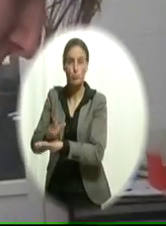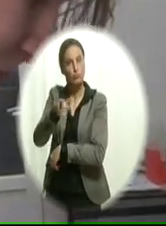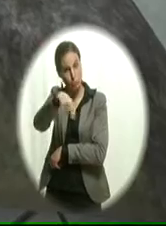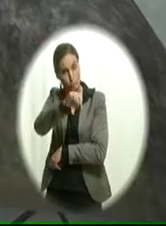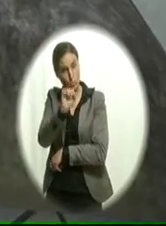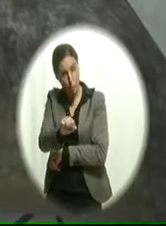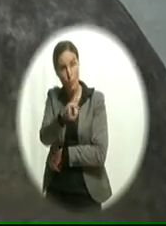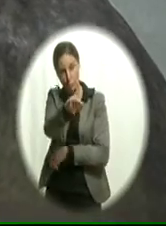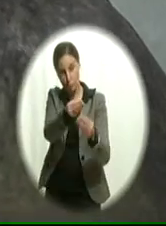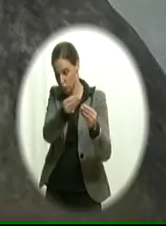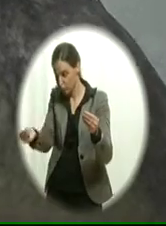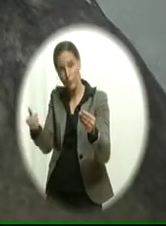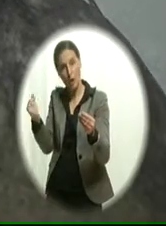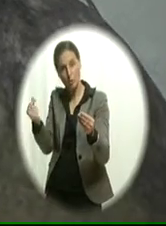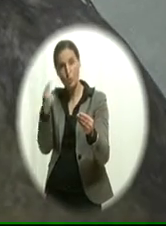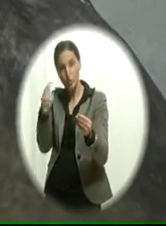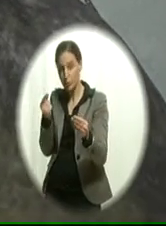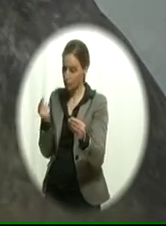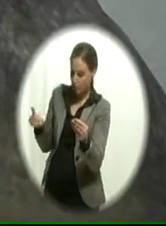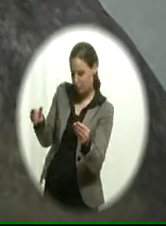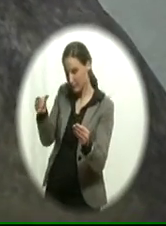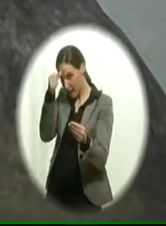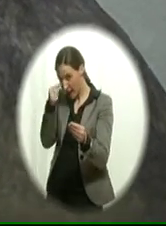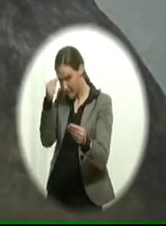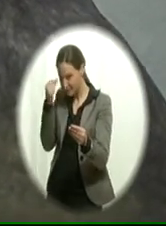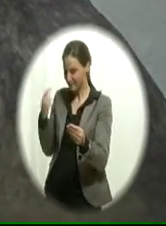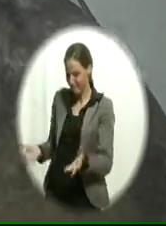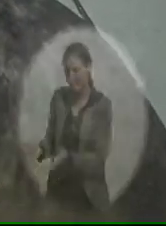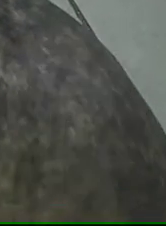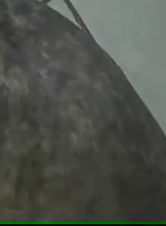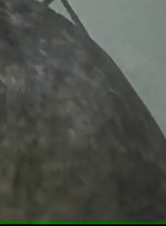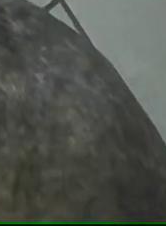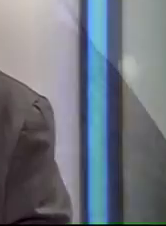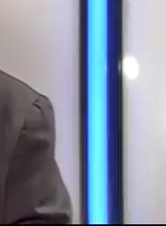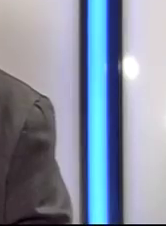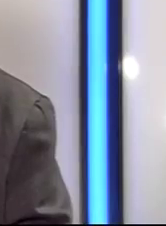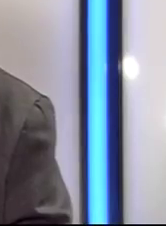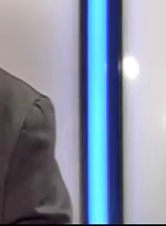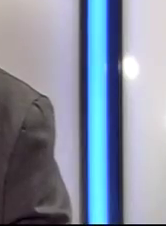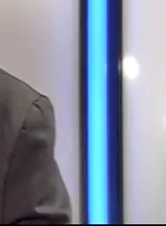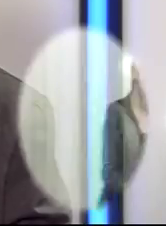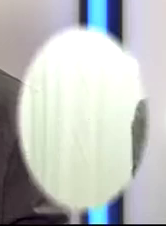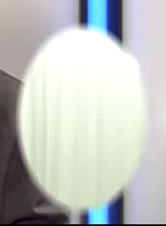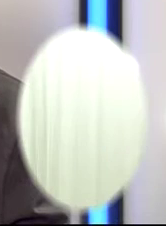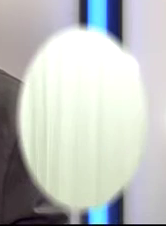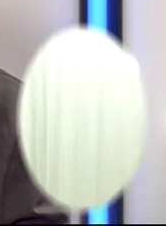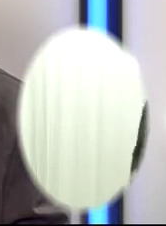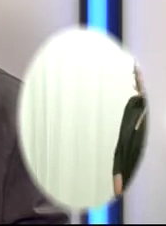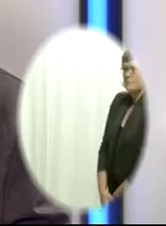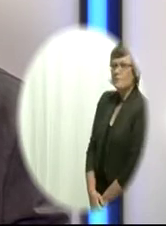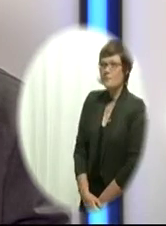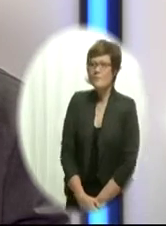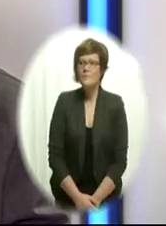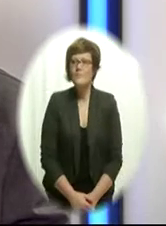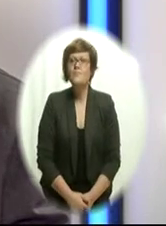phoques. Les parrains seront invités quand ils seront relâchés dans la nature. À la une de votre hebdomadaire, le